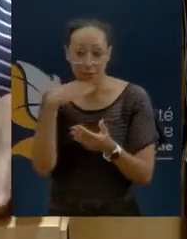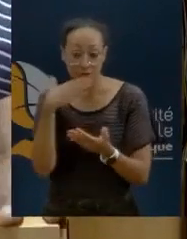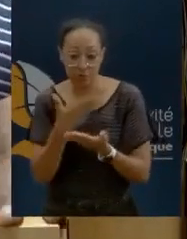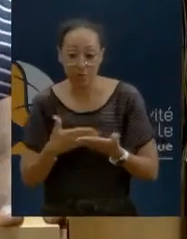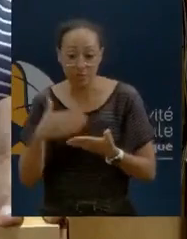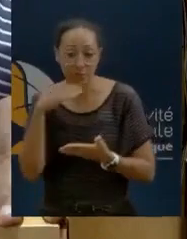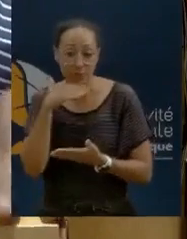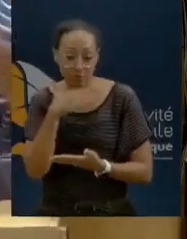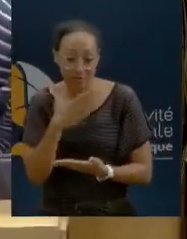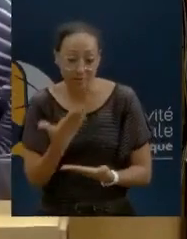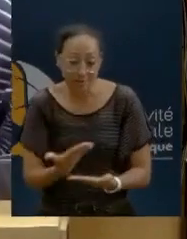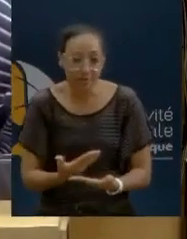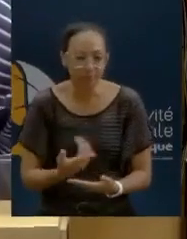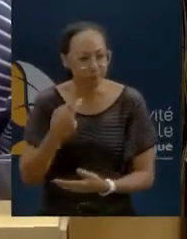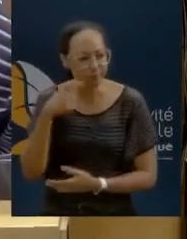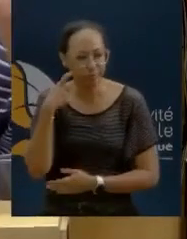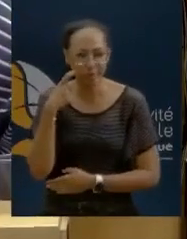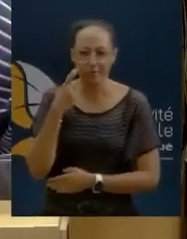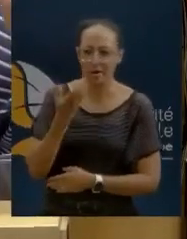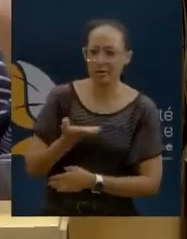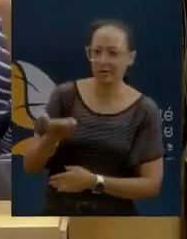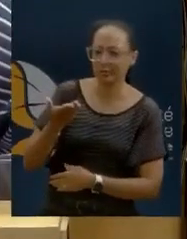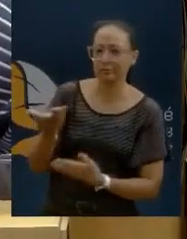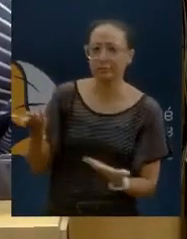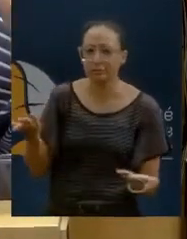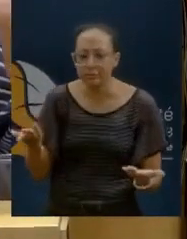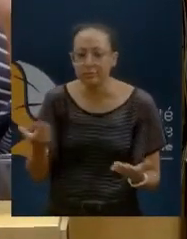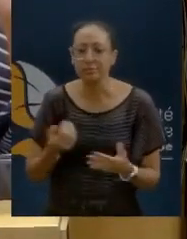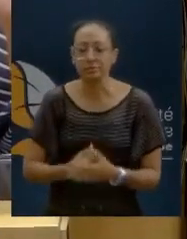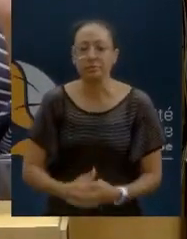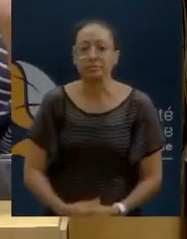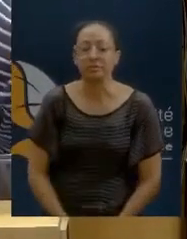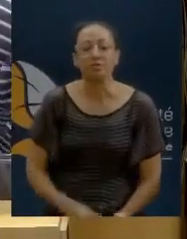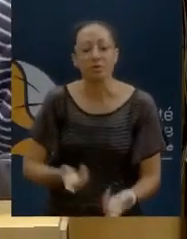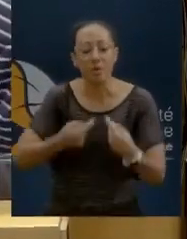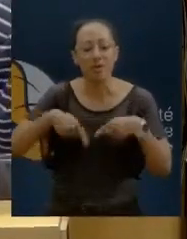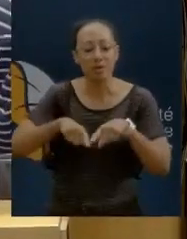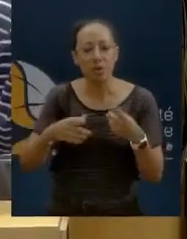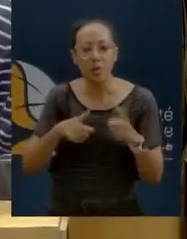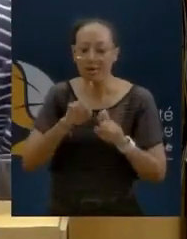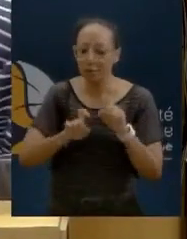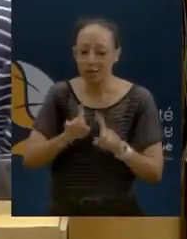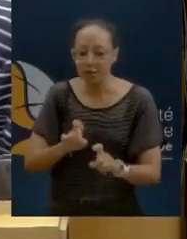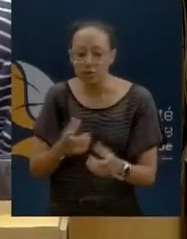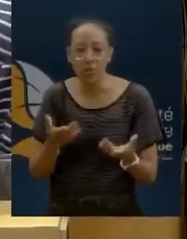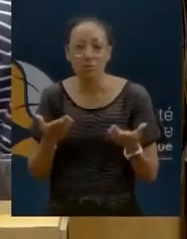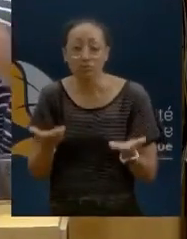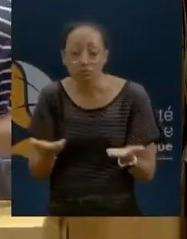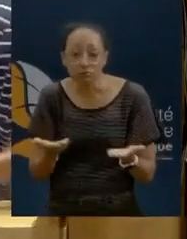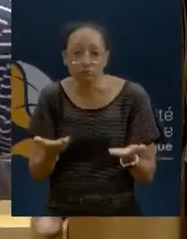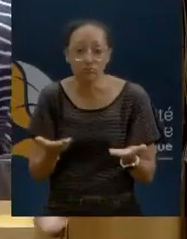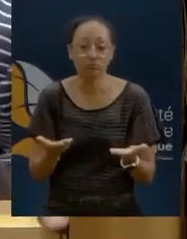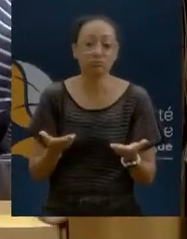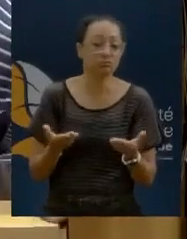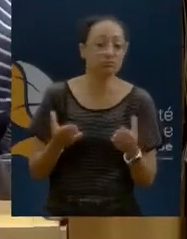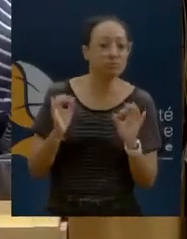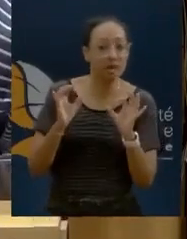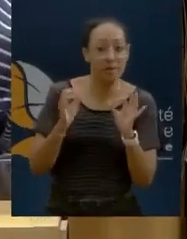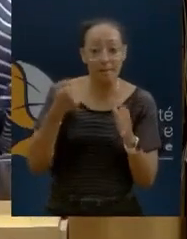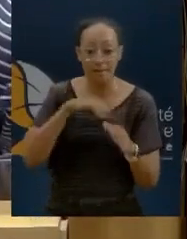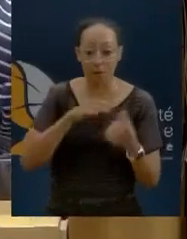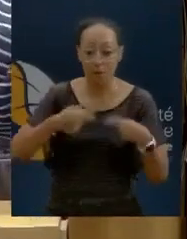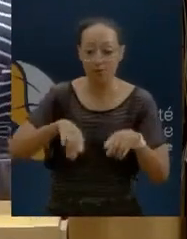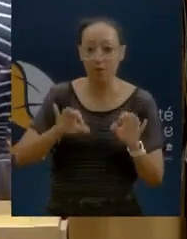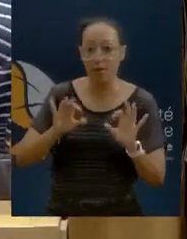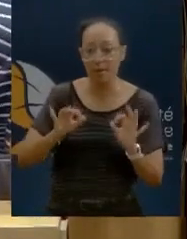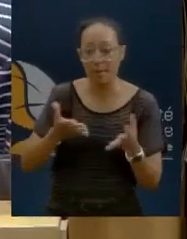urgence, nous n'avons pas pu poser des questions en commission. Puisque les dossiers d'urgence ne passent pas en commission. Mais je ne sais